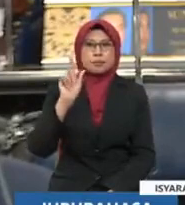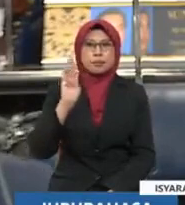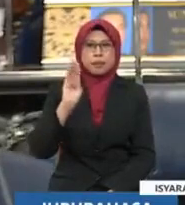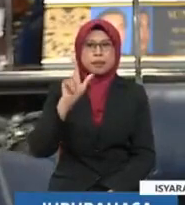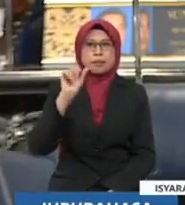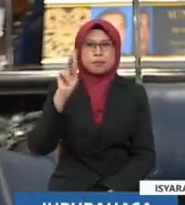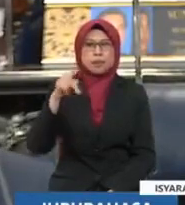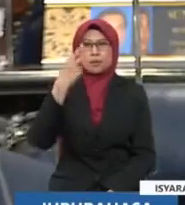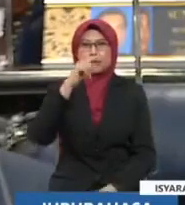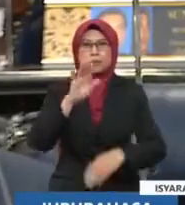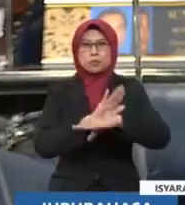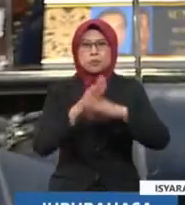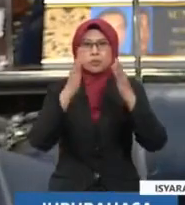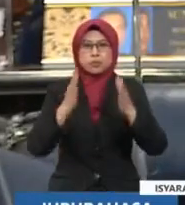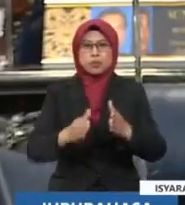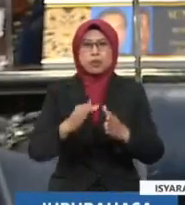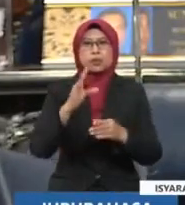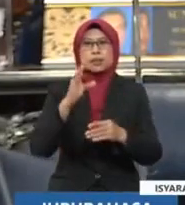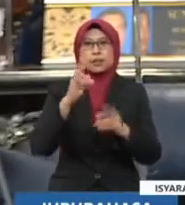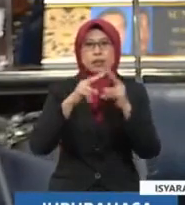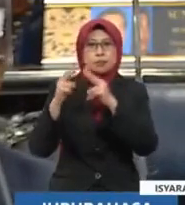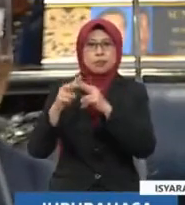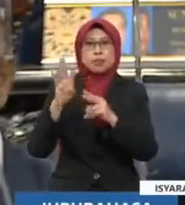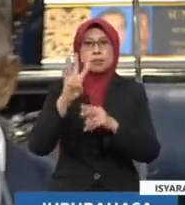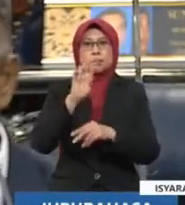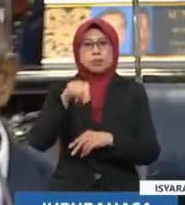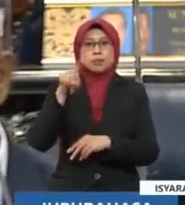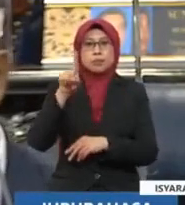untuk usahawan desa saja 4.1 juta